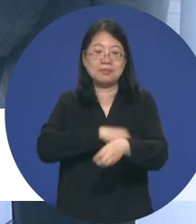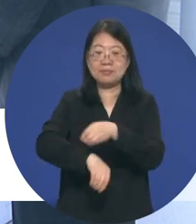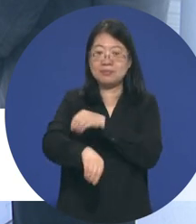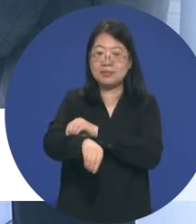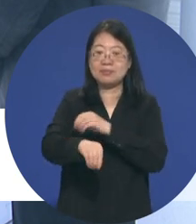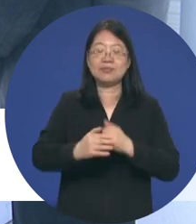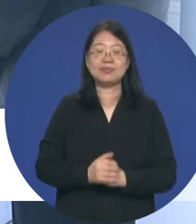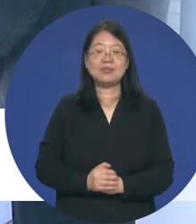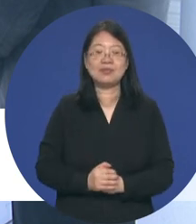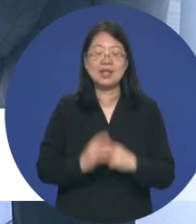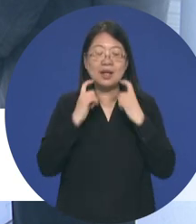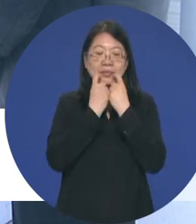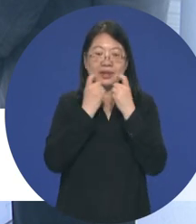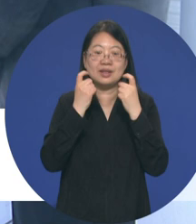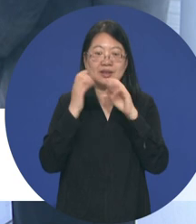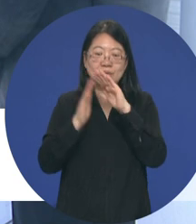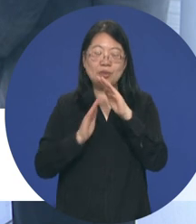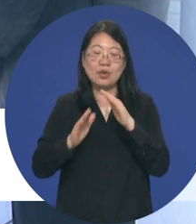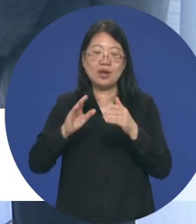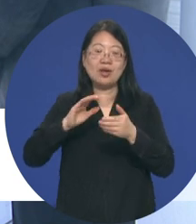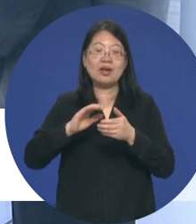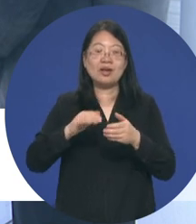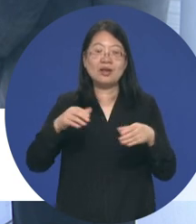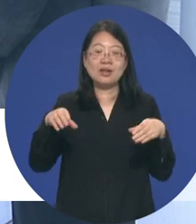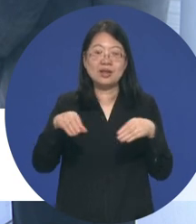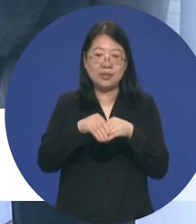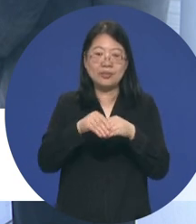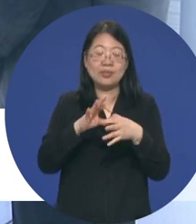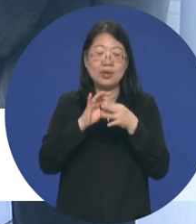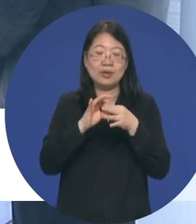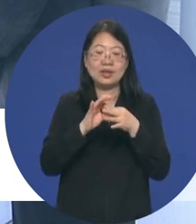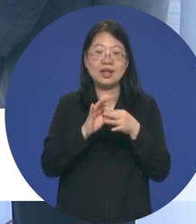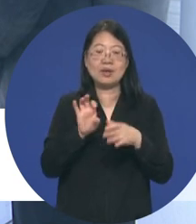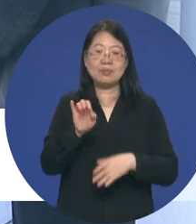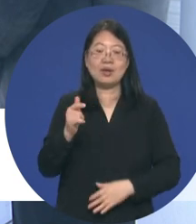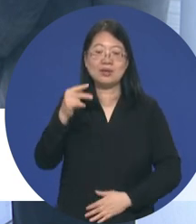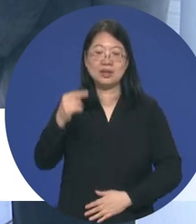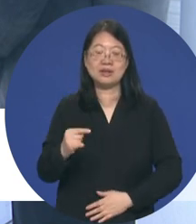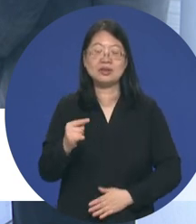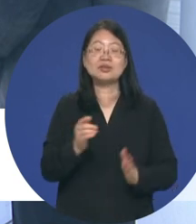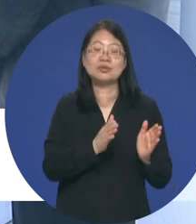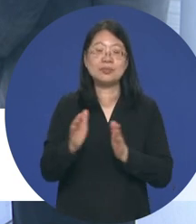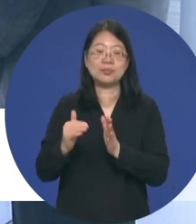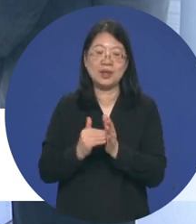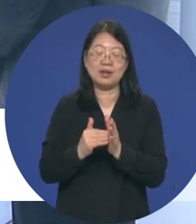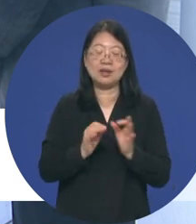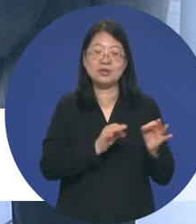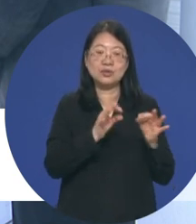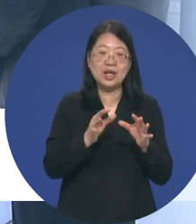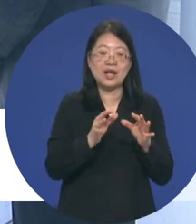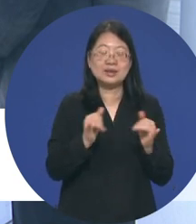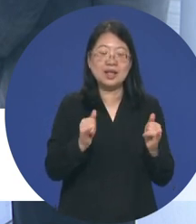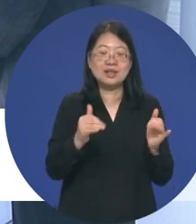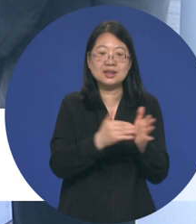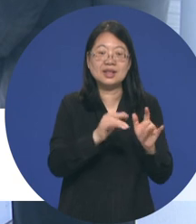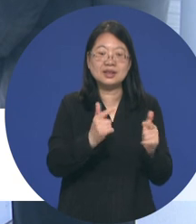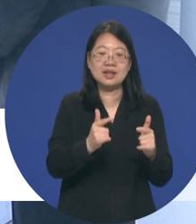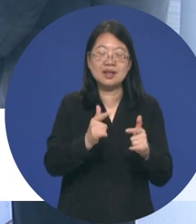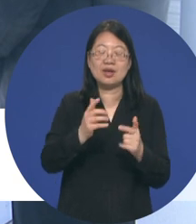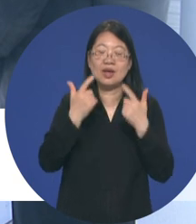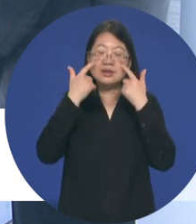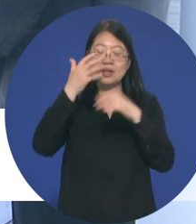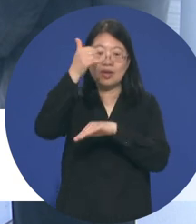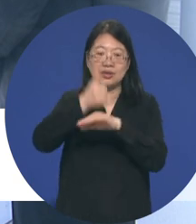걷어붙였습니다 민관 협력을 통해 펀드를 조성하는데 투자자 연결에서 그치지 않고 확실한 성과를 만들어낼 수